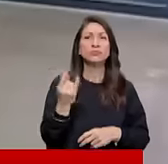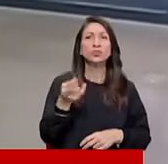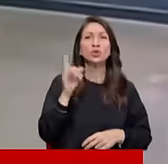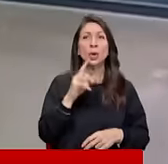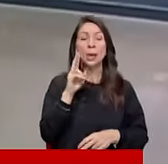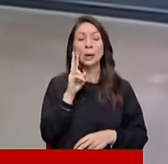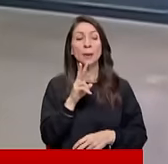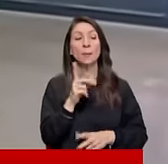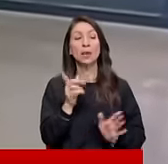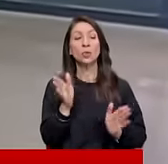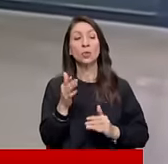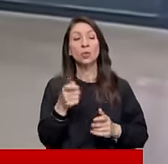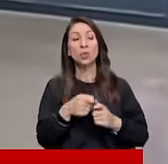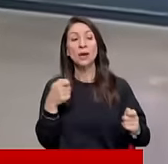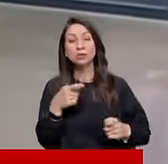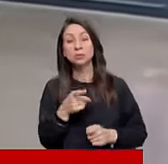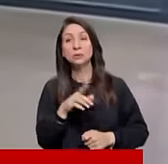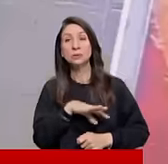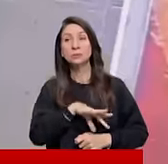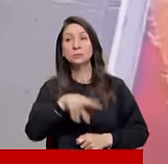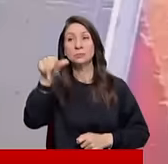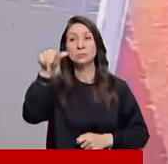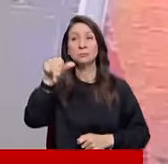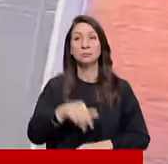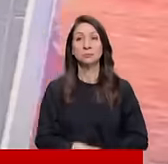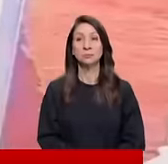sonra gözlerine kestirdikleri bir top kumaşı çaldılar.